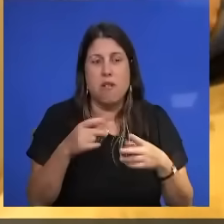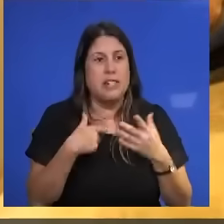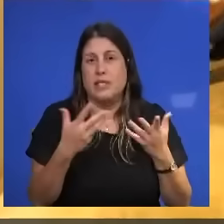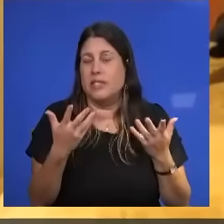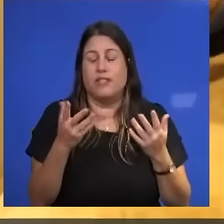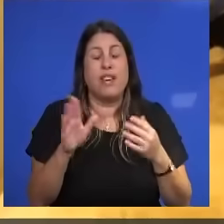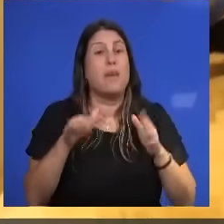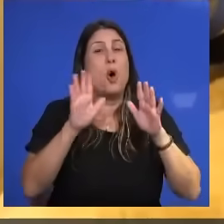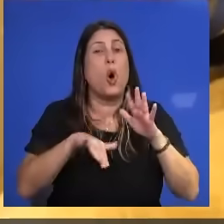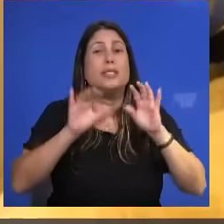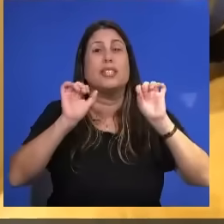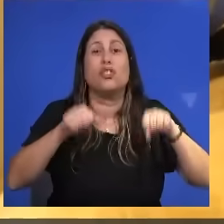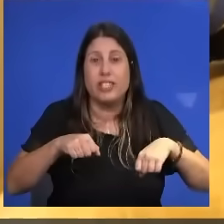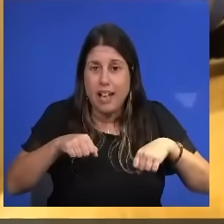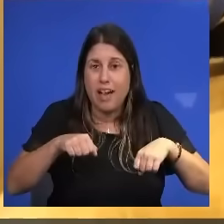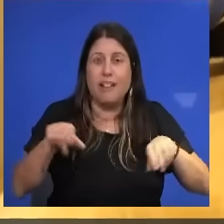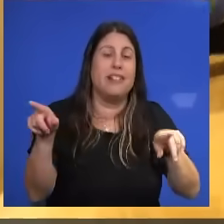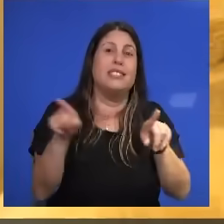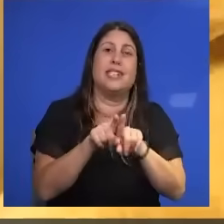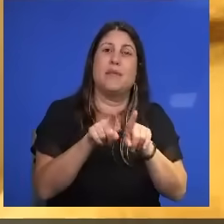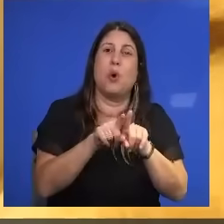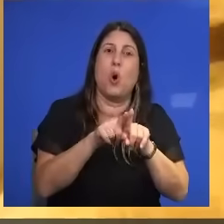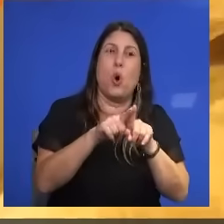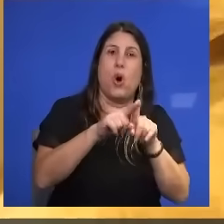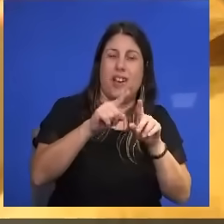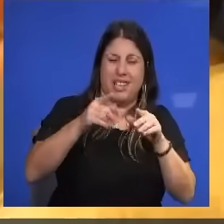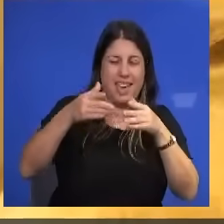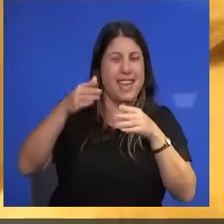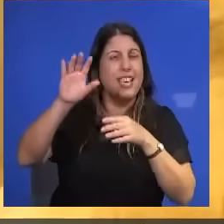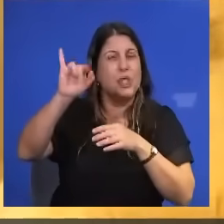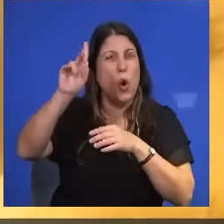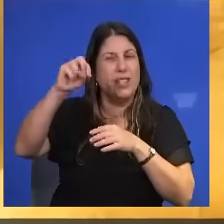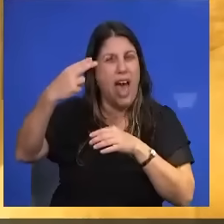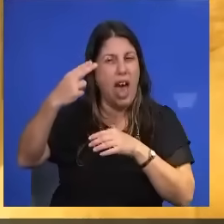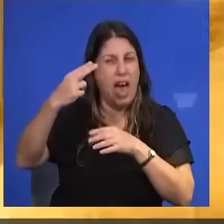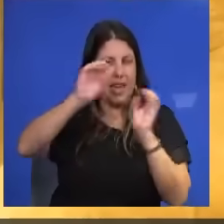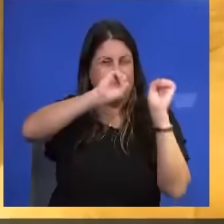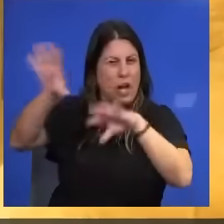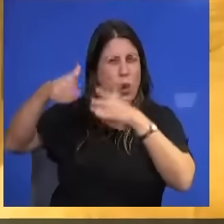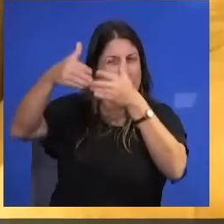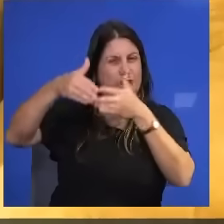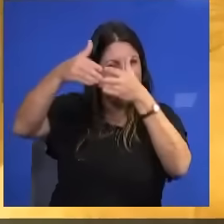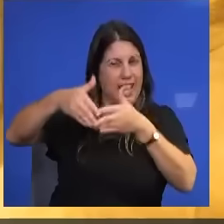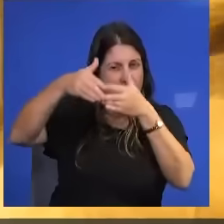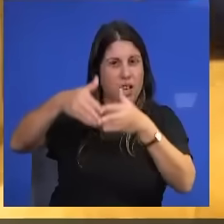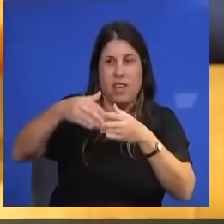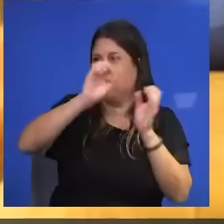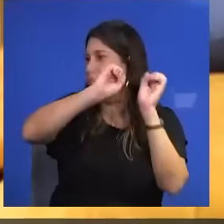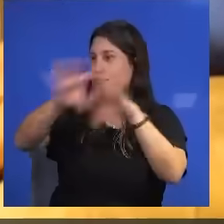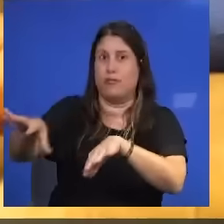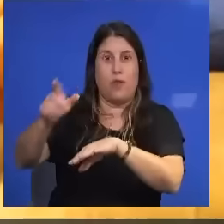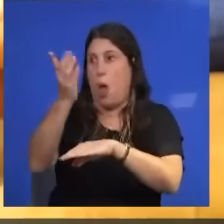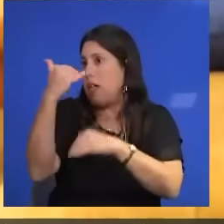זה כמו שזרקו את יונה מהספינה, והוא כבר לא היה בספינה, והוא לא היה בבטן הדגה, והוא מרחף לו בין שמיים